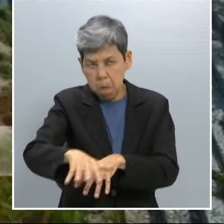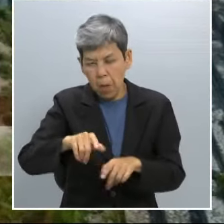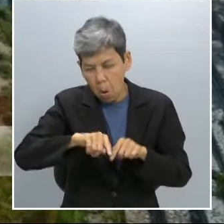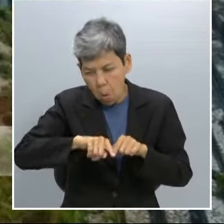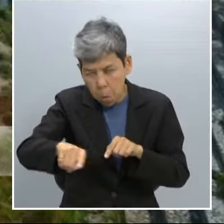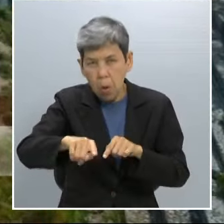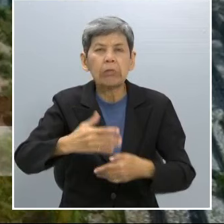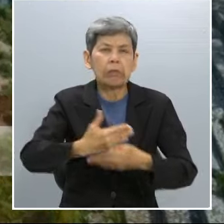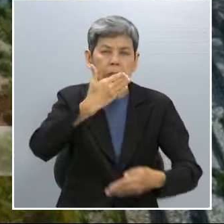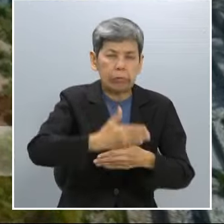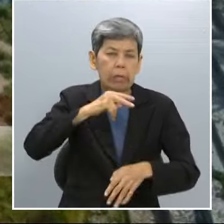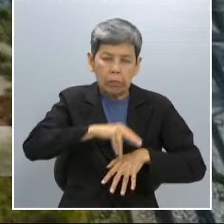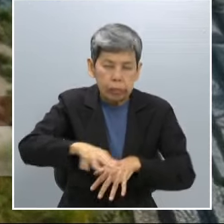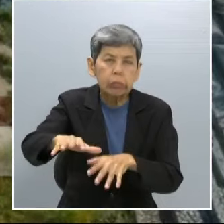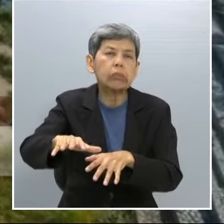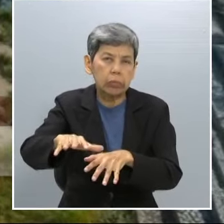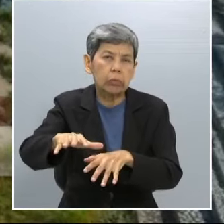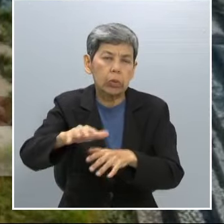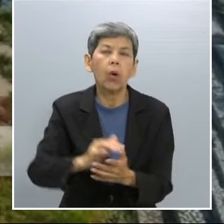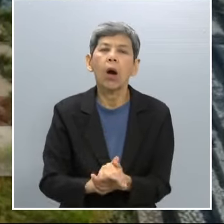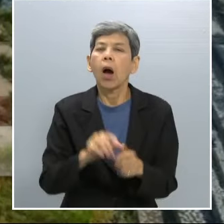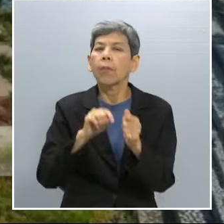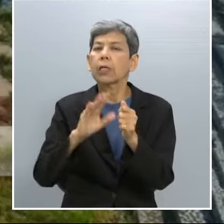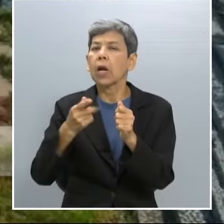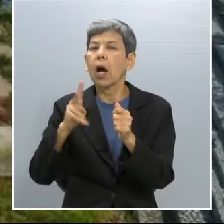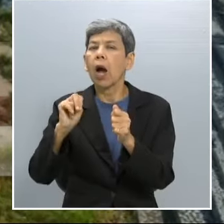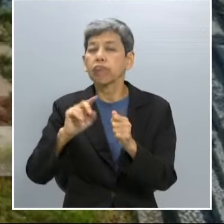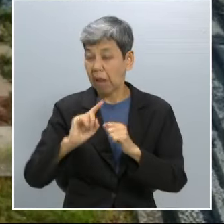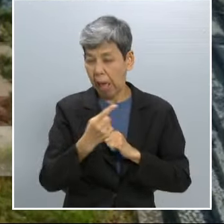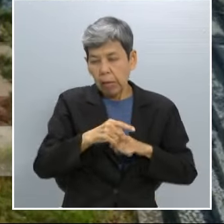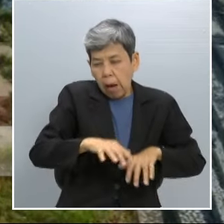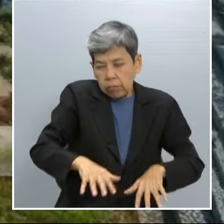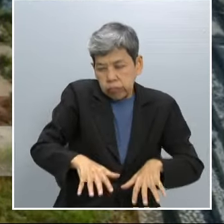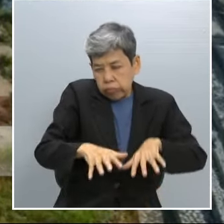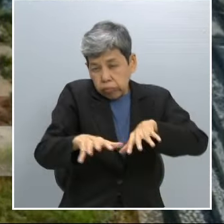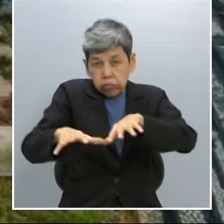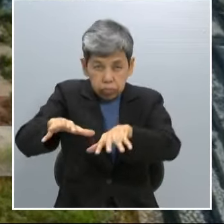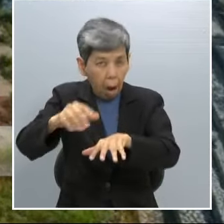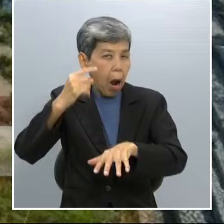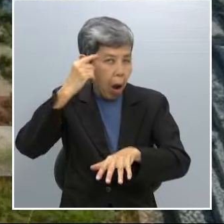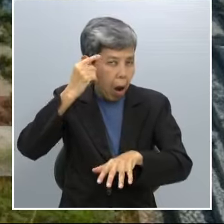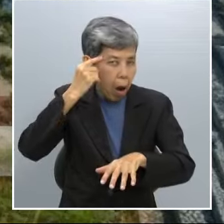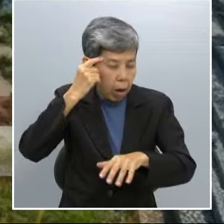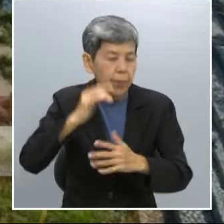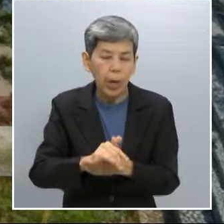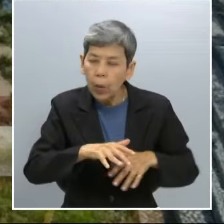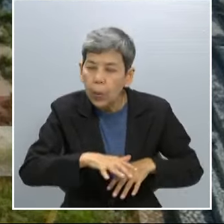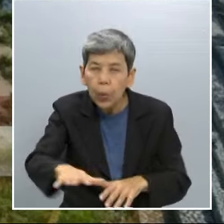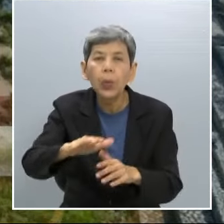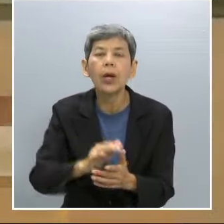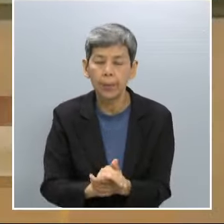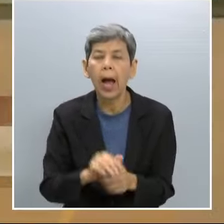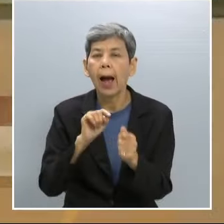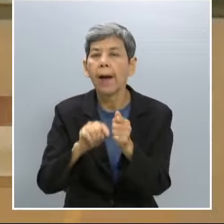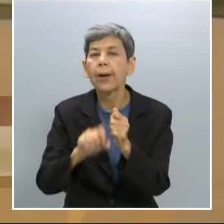ต้องปล่อยน้ำลงแม่น้ำซึ้งที่อำเภอเชียงคานก็จะเป็นด่านแรกที่เจอกับมวลน้ำก้อนใหญ่ค่ะหล ัง จากนั้นจะไหลไปสีเชียงใหม่